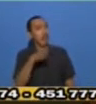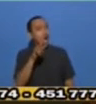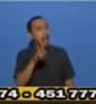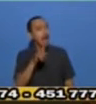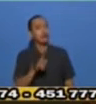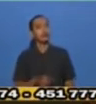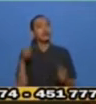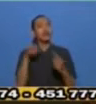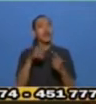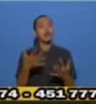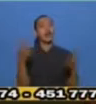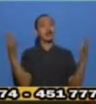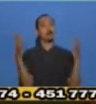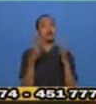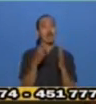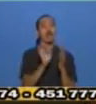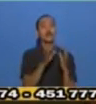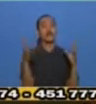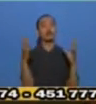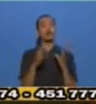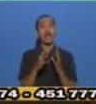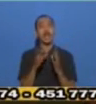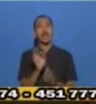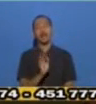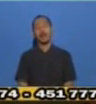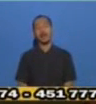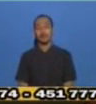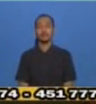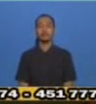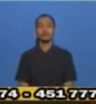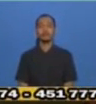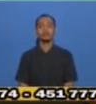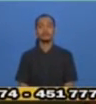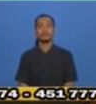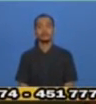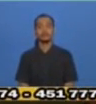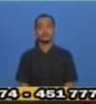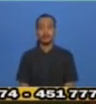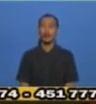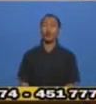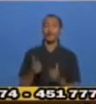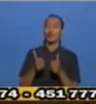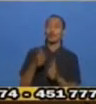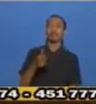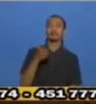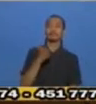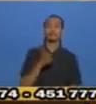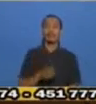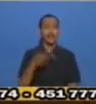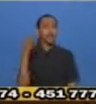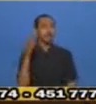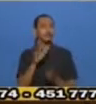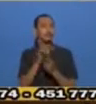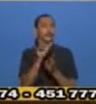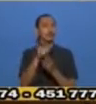vaksinasi bisa terselenggara dengan baik. Begitu Mbak Fira. Oke, baik. Tadi sempat disampaikan oleh Bu Nuning kalau bisa